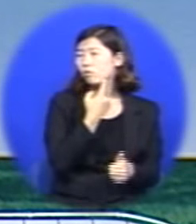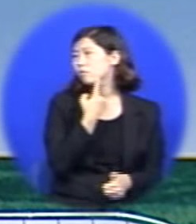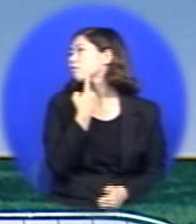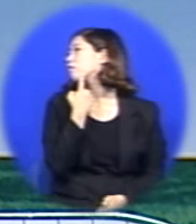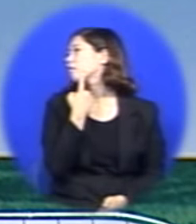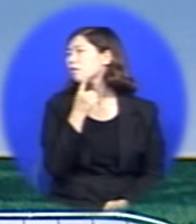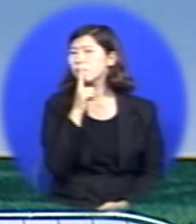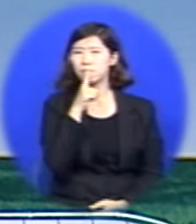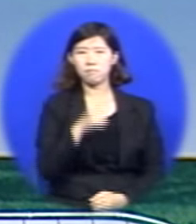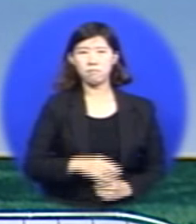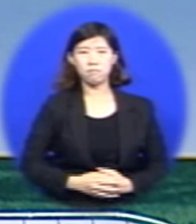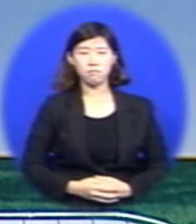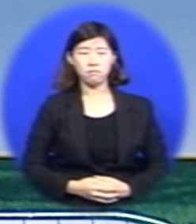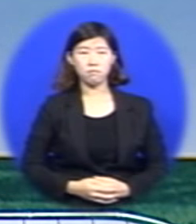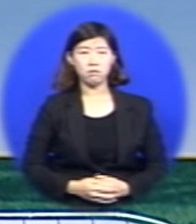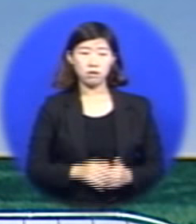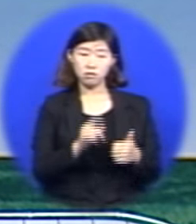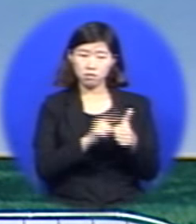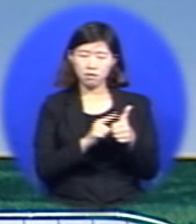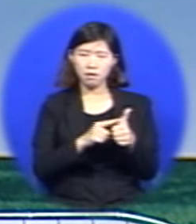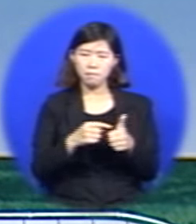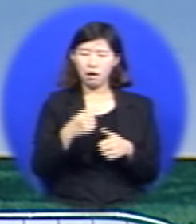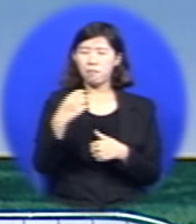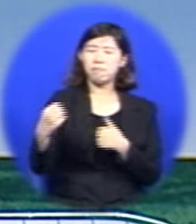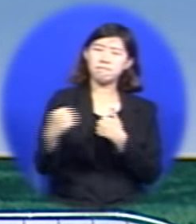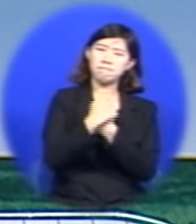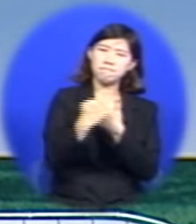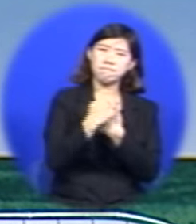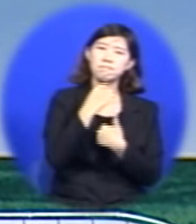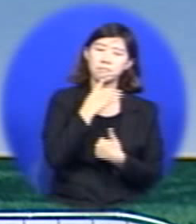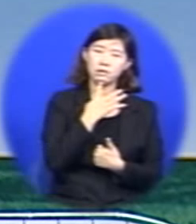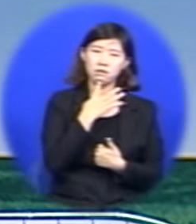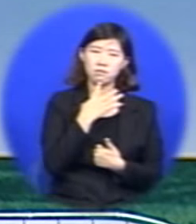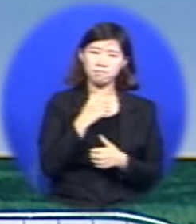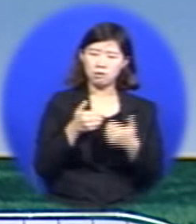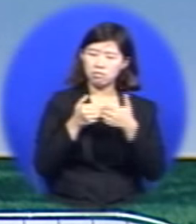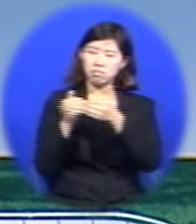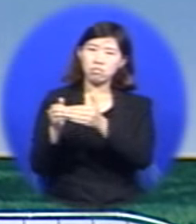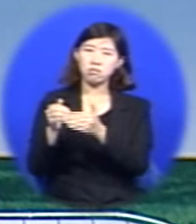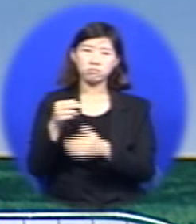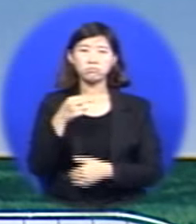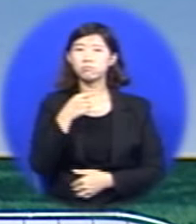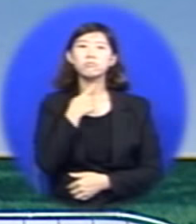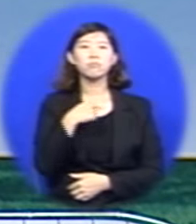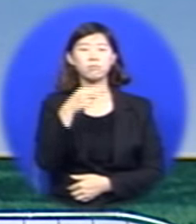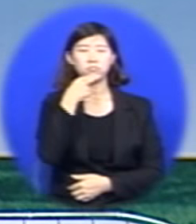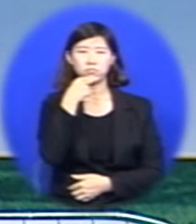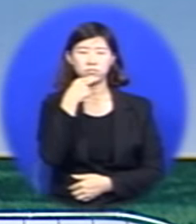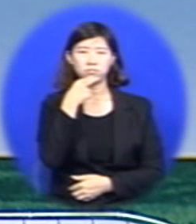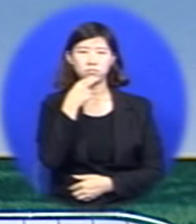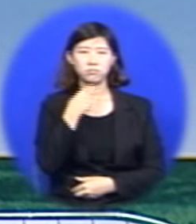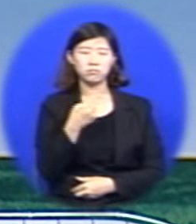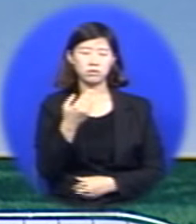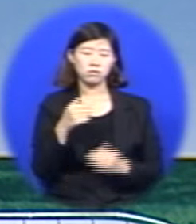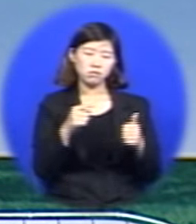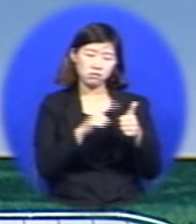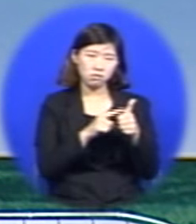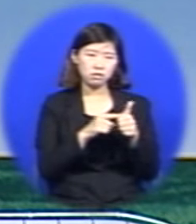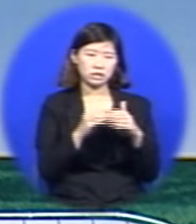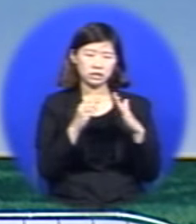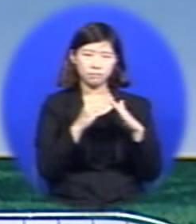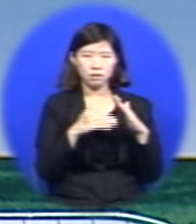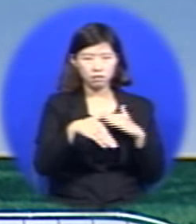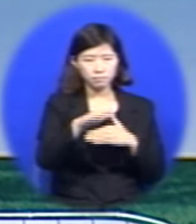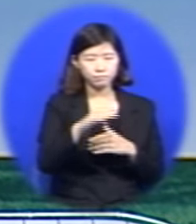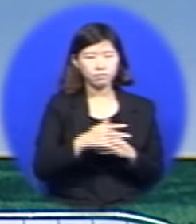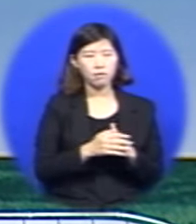맞기만 하지 한 번 대항을 안 합니다. 집에 가서 엄마에게 자기가 이렇게 맞았다고 멍이 든 것을